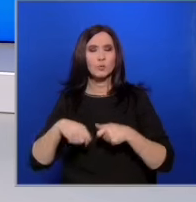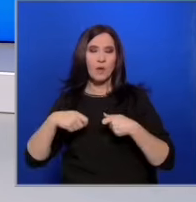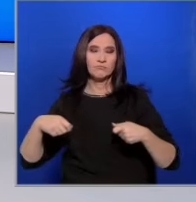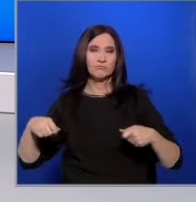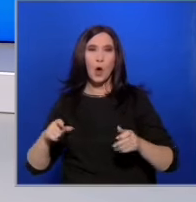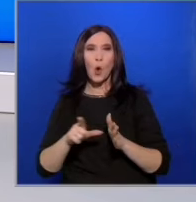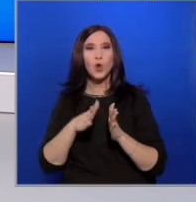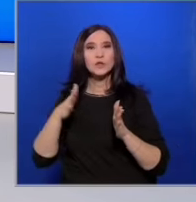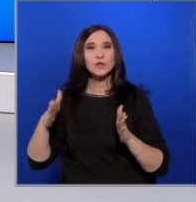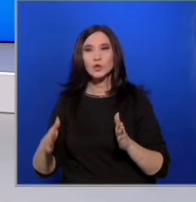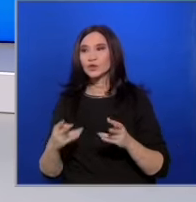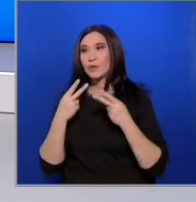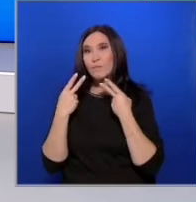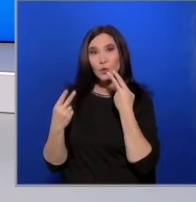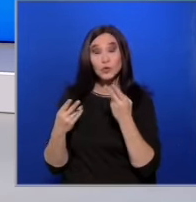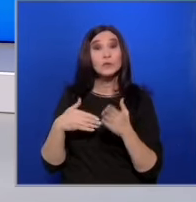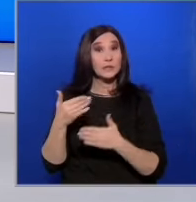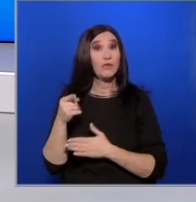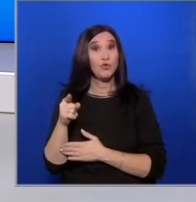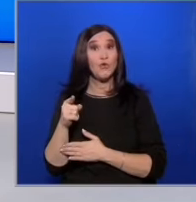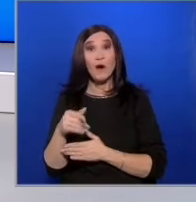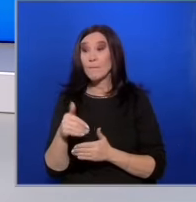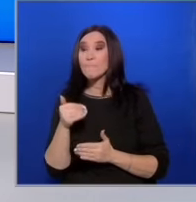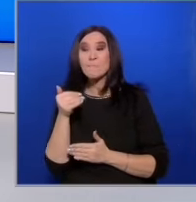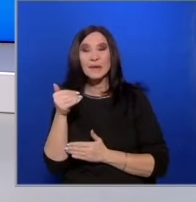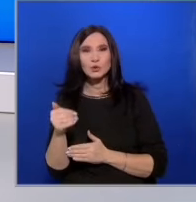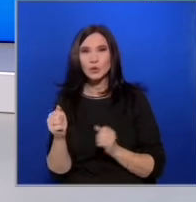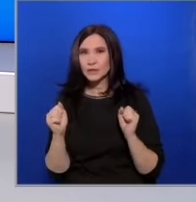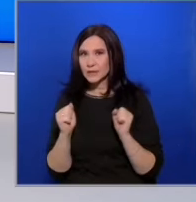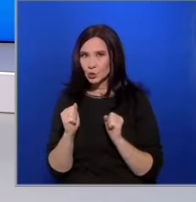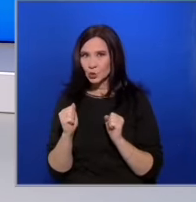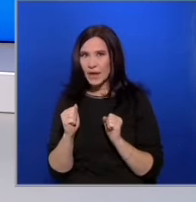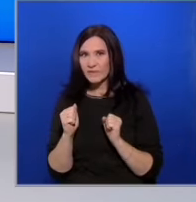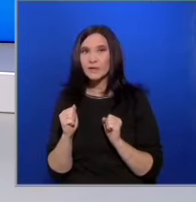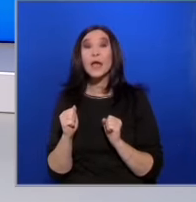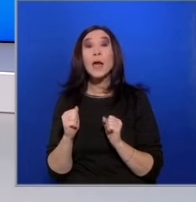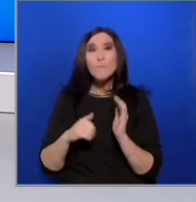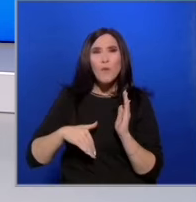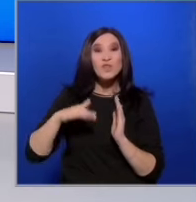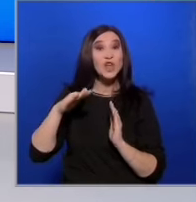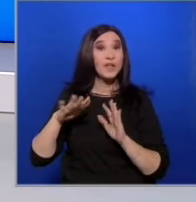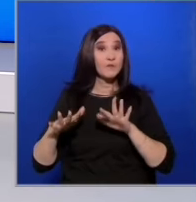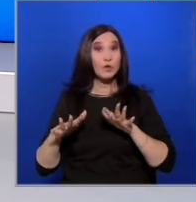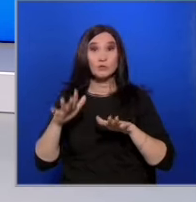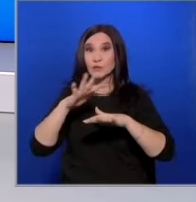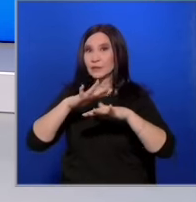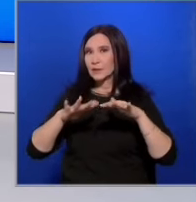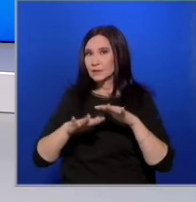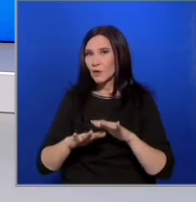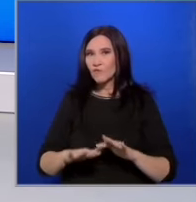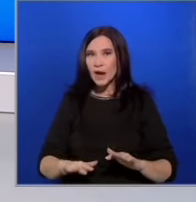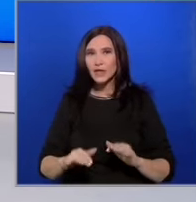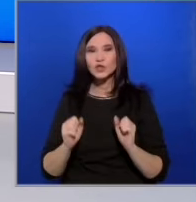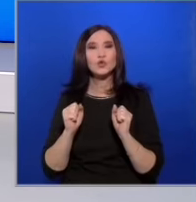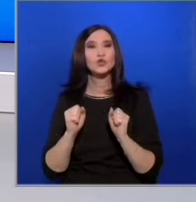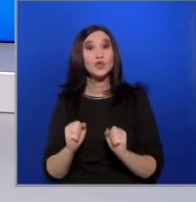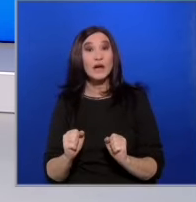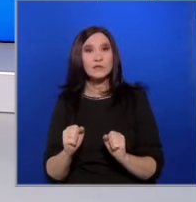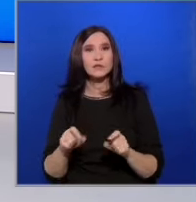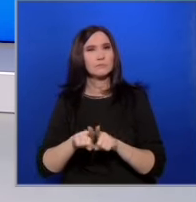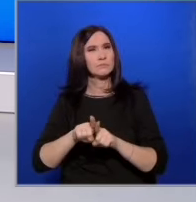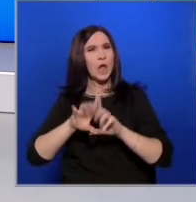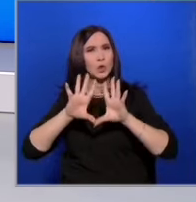по-дългосрочните прогнози след това предстои застудяване и повишена вероятност за снеговалежи очакванията